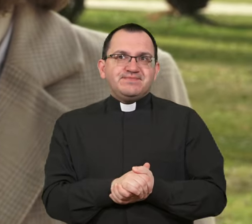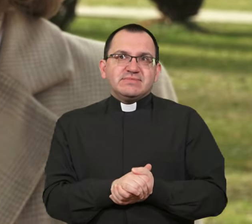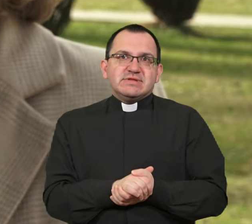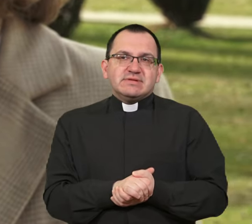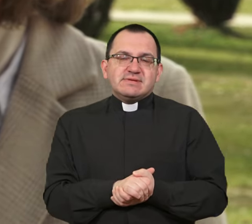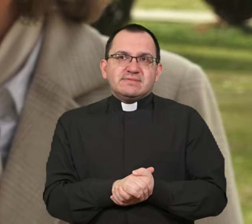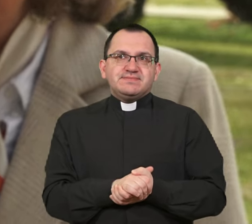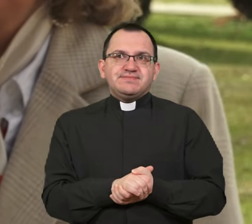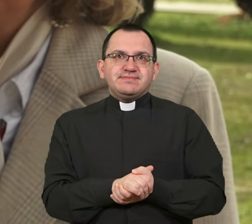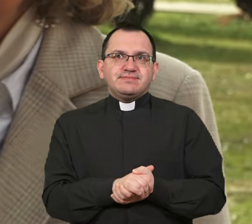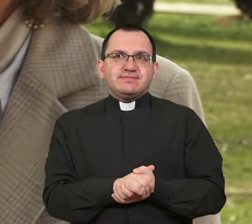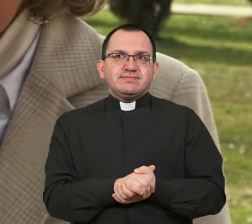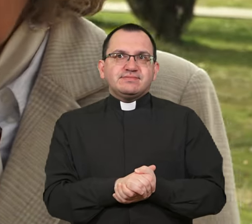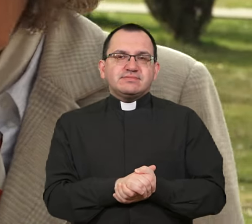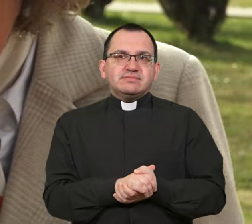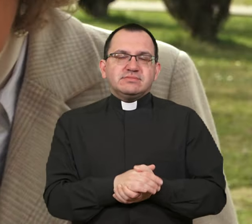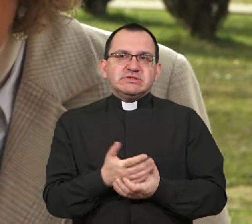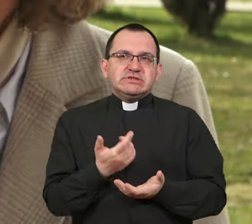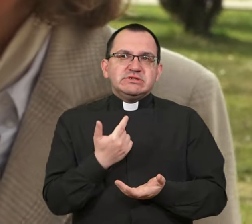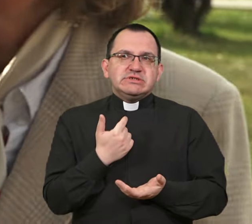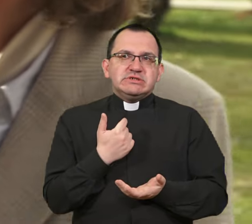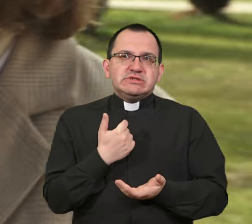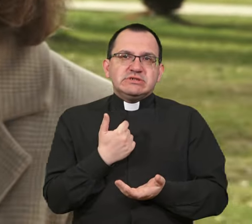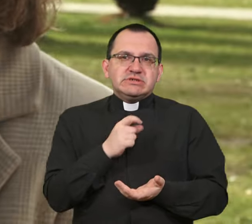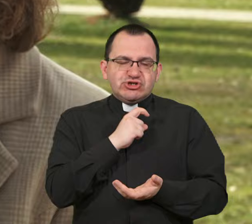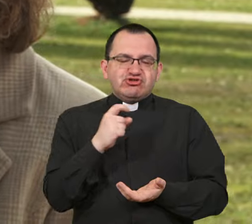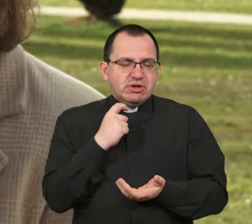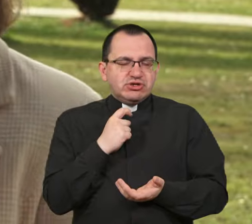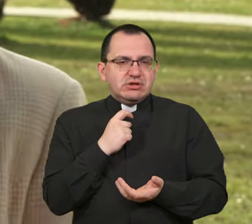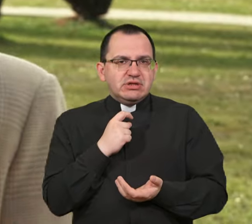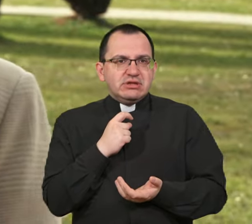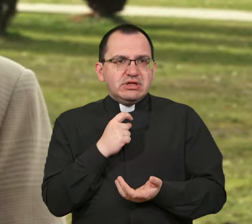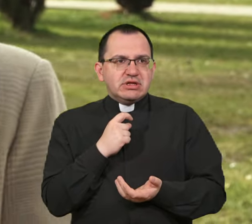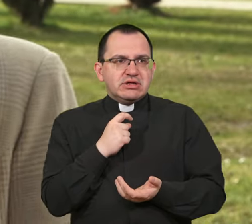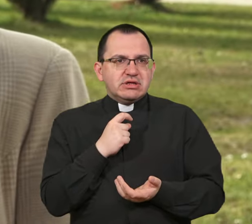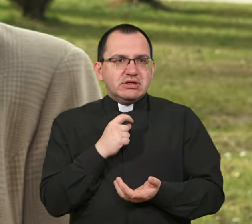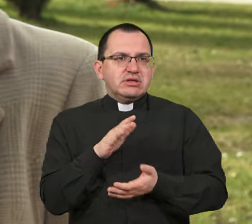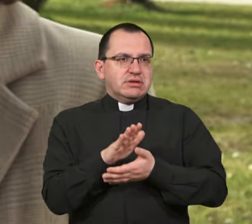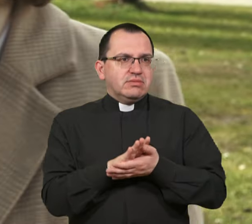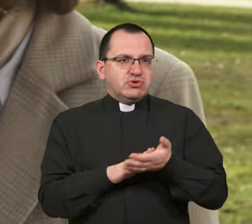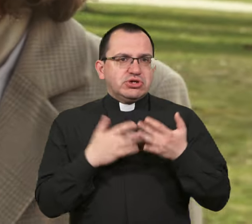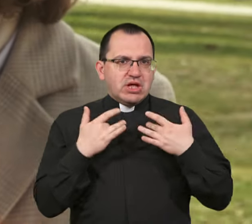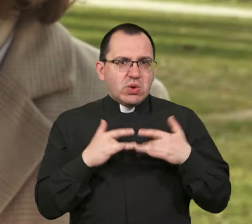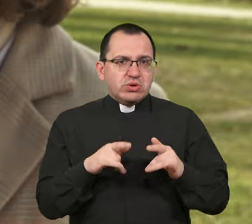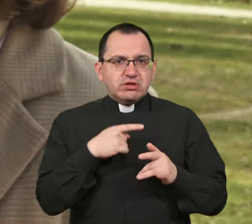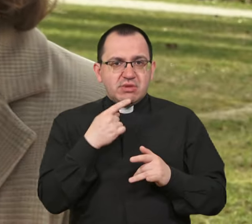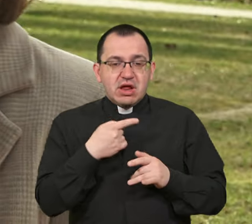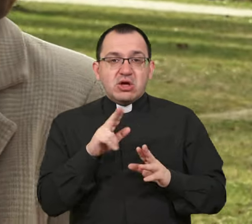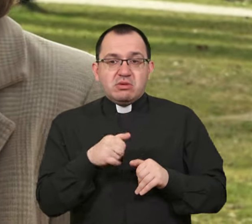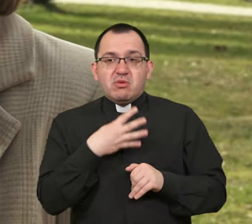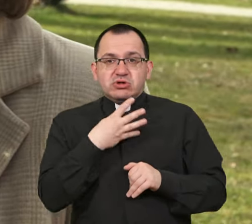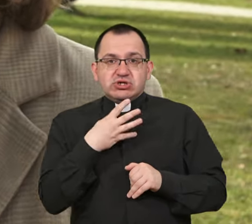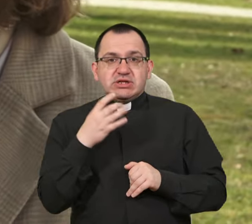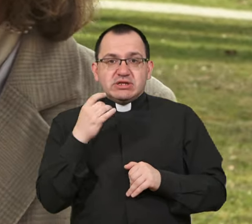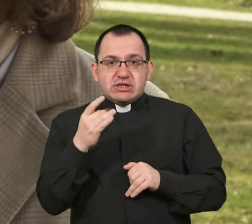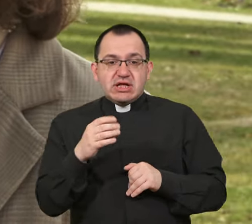zapravo nekako, svećenik nam je svima u početku korizme rekao imamo 40 dana